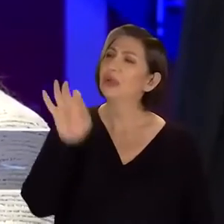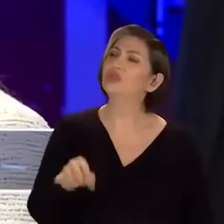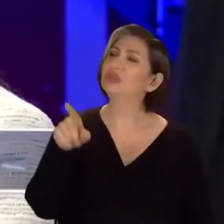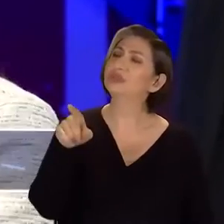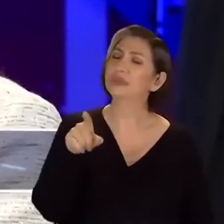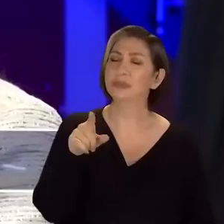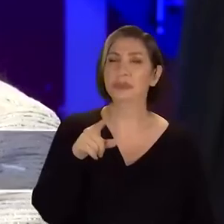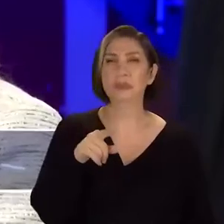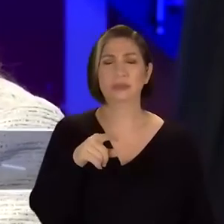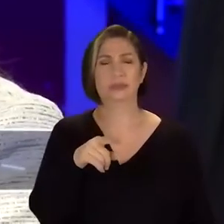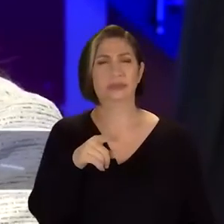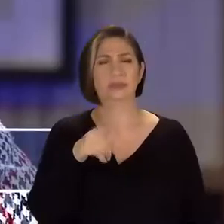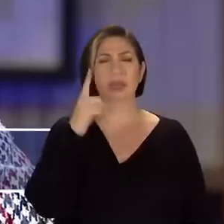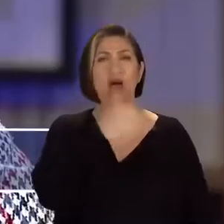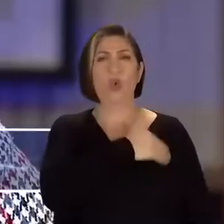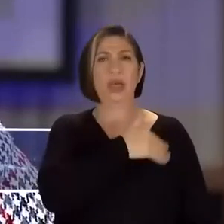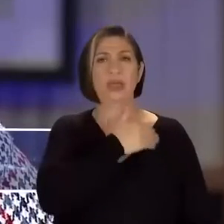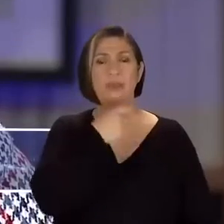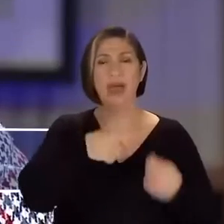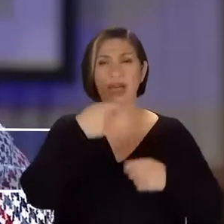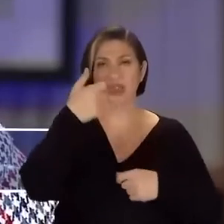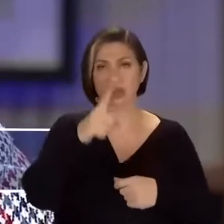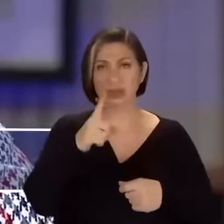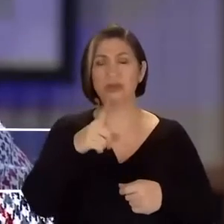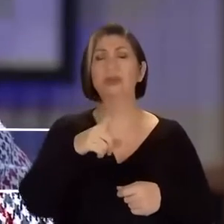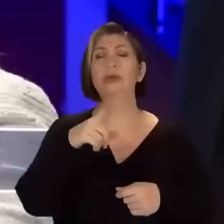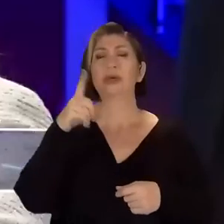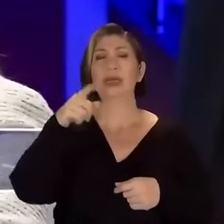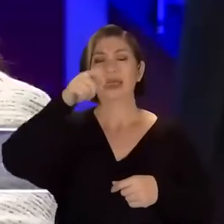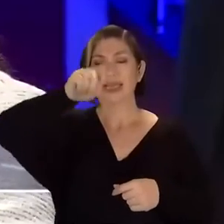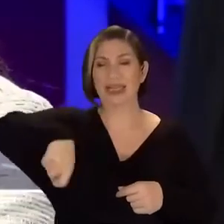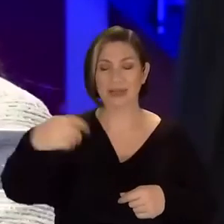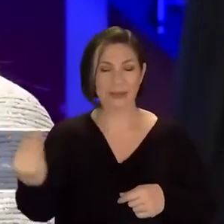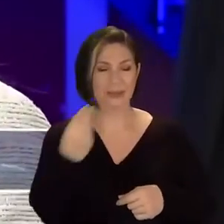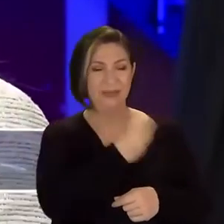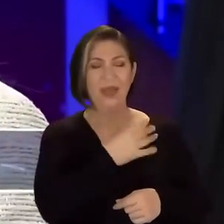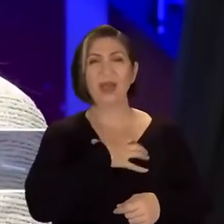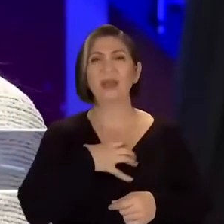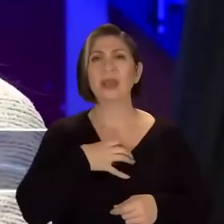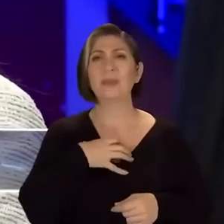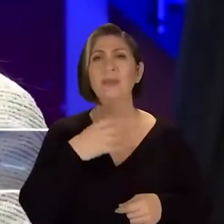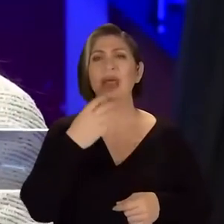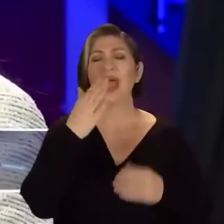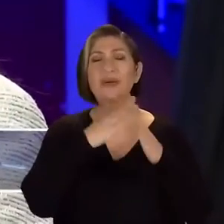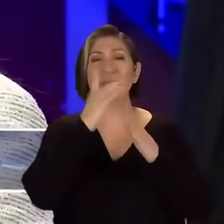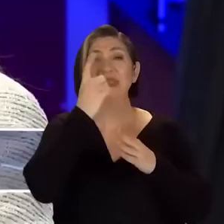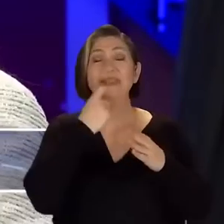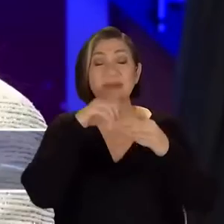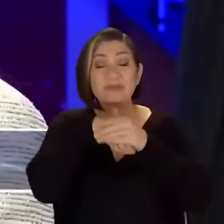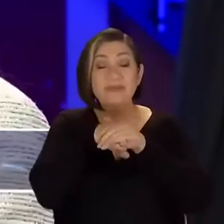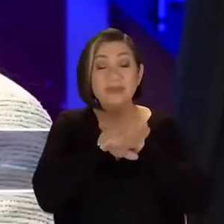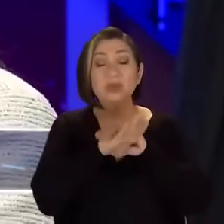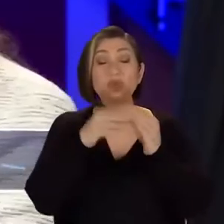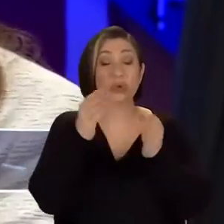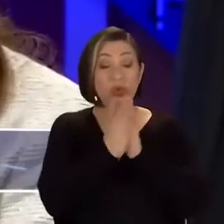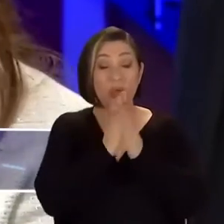başladın diye. Bir müvekkili bankacıymış, ona bir kredi kartı getirmiş. Annem bir sene onu evde saklamış. Cüzdanına